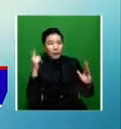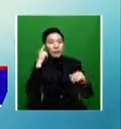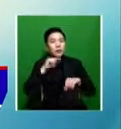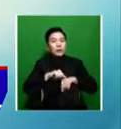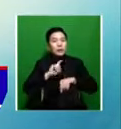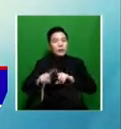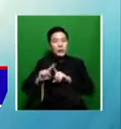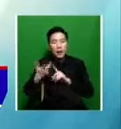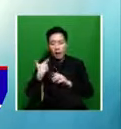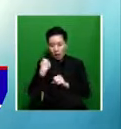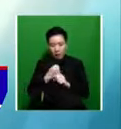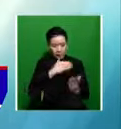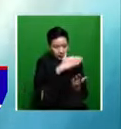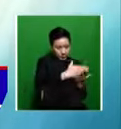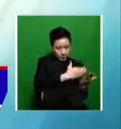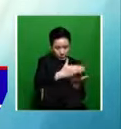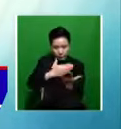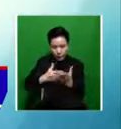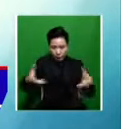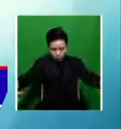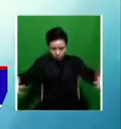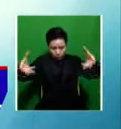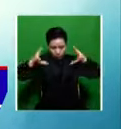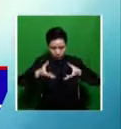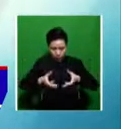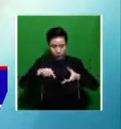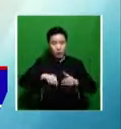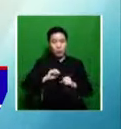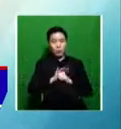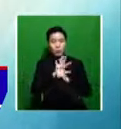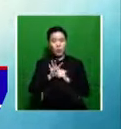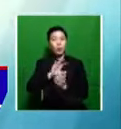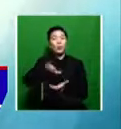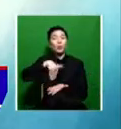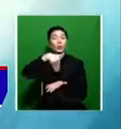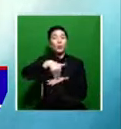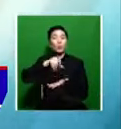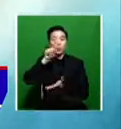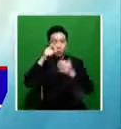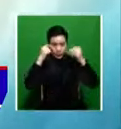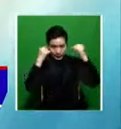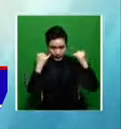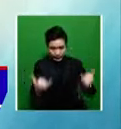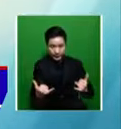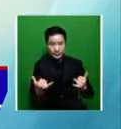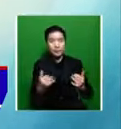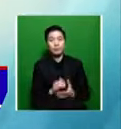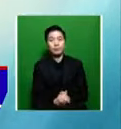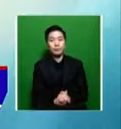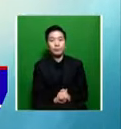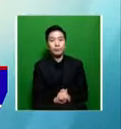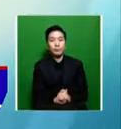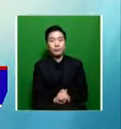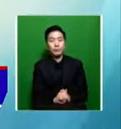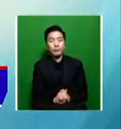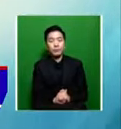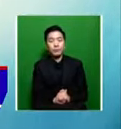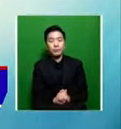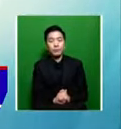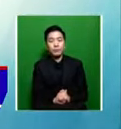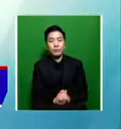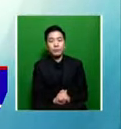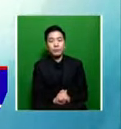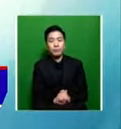านการณ์การแพร่ระบาดของโรคติดเชื้อไวรัสโคโรนาเนี่ยโดยทันทีนะครับส่งเสริมให้มี